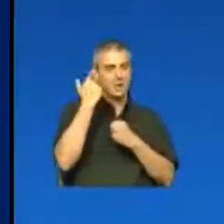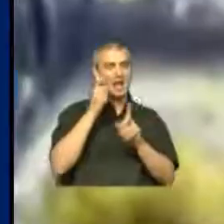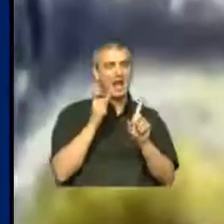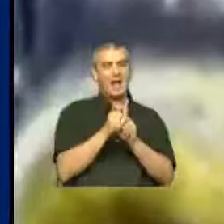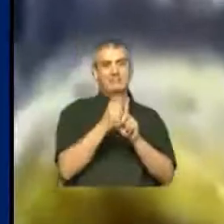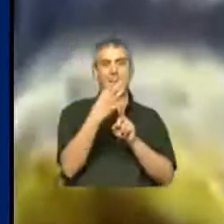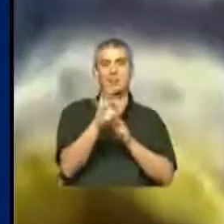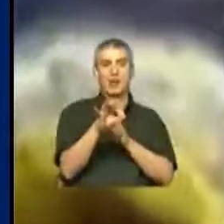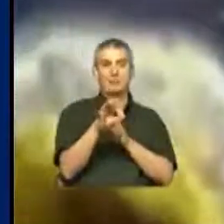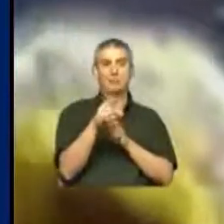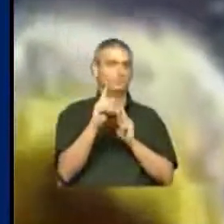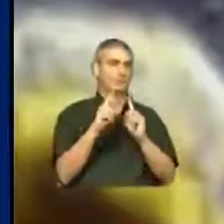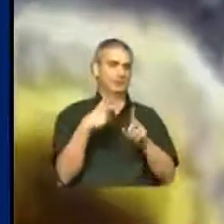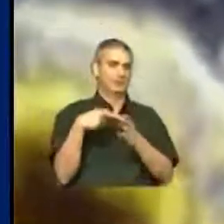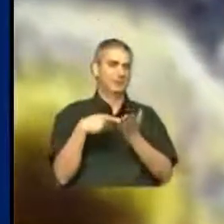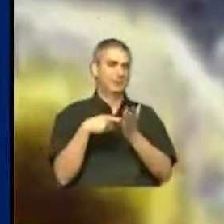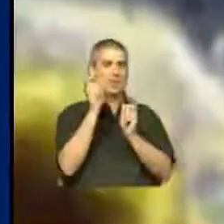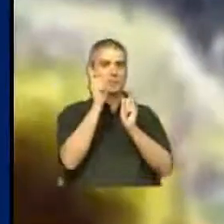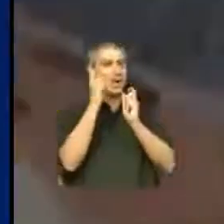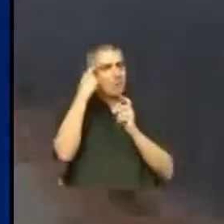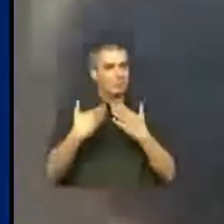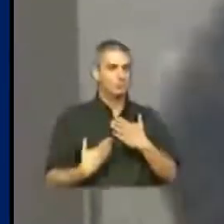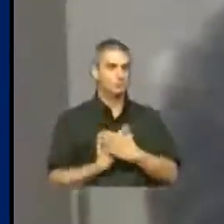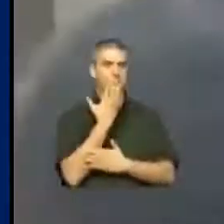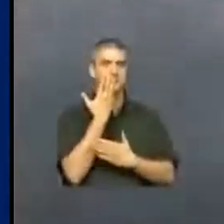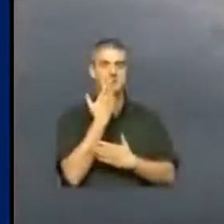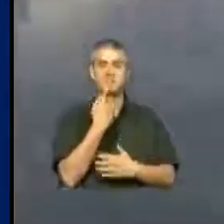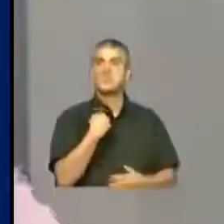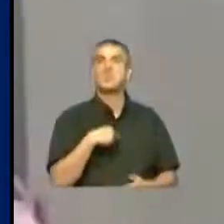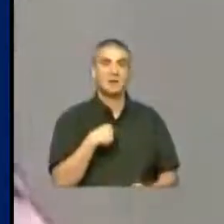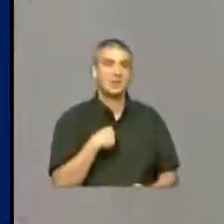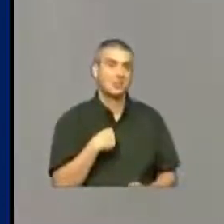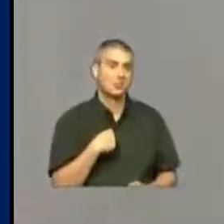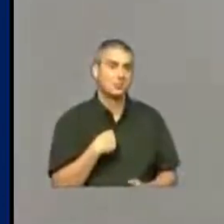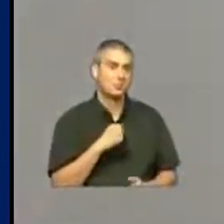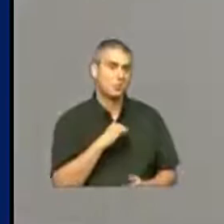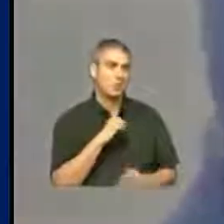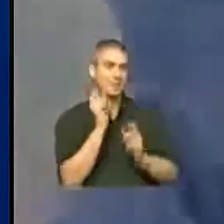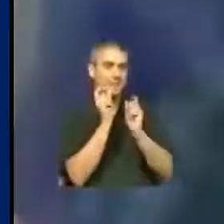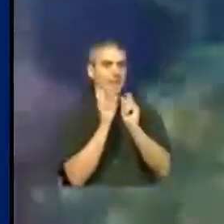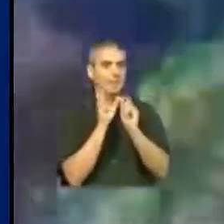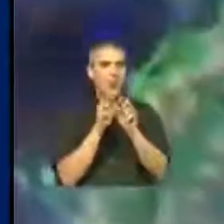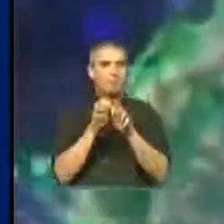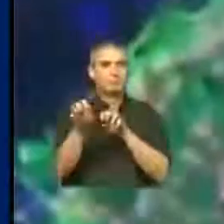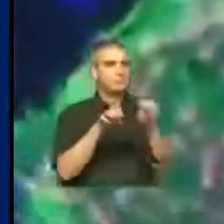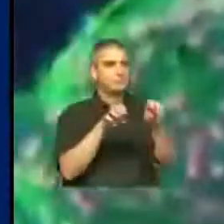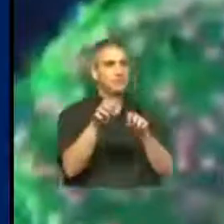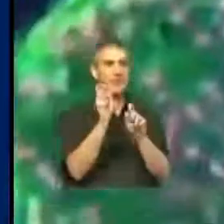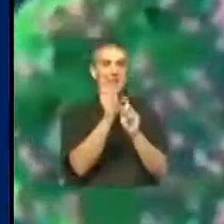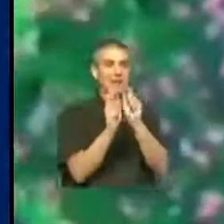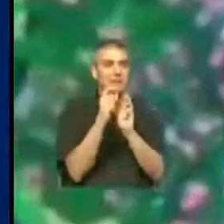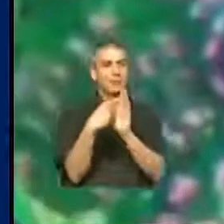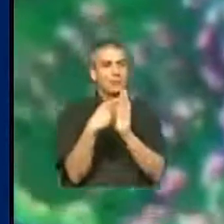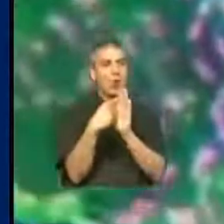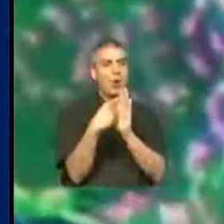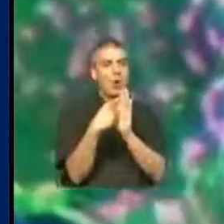הדם, וזה מה שגורם לתאי המוח להתחדש. אנחנו מעוניינים בתאים שיוכלו להתמיין לתאים שיחכו